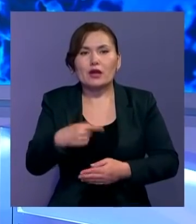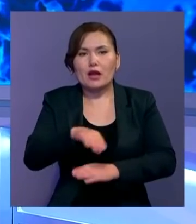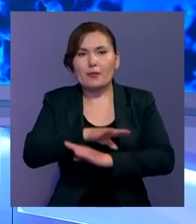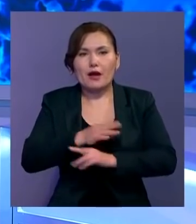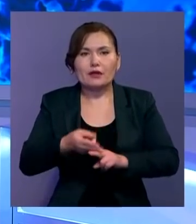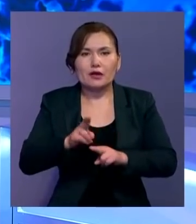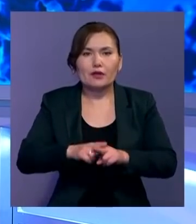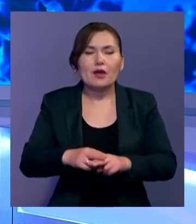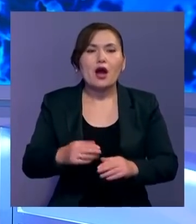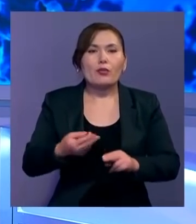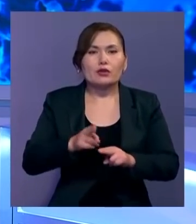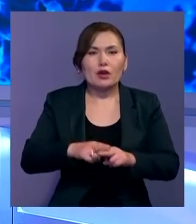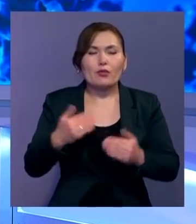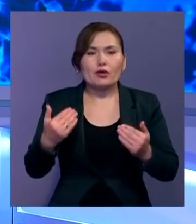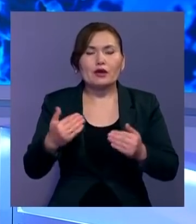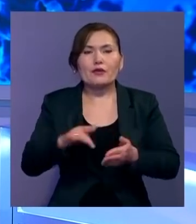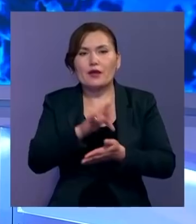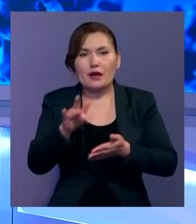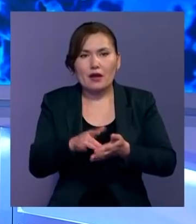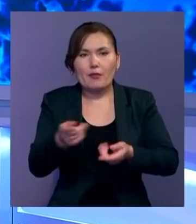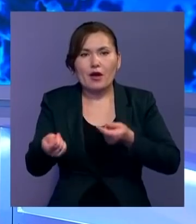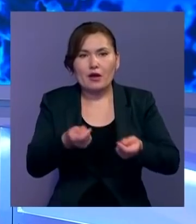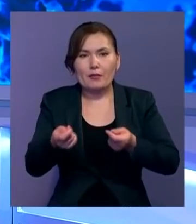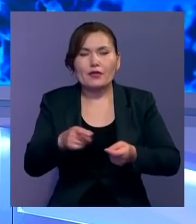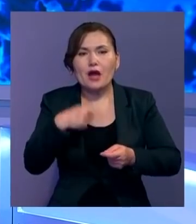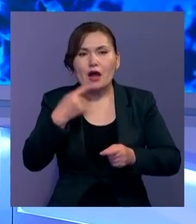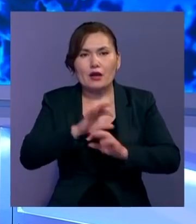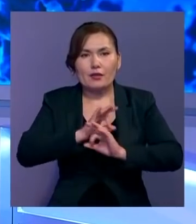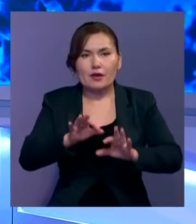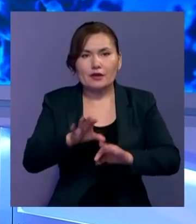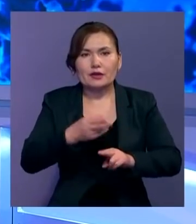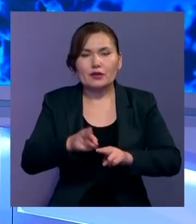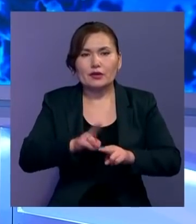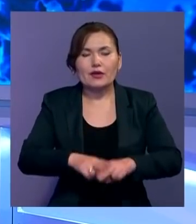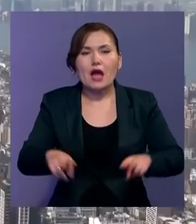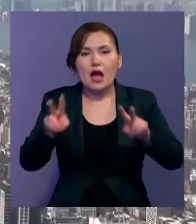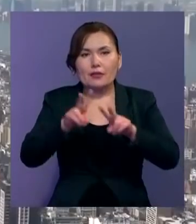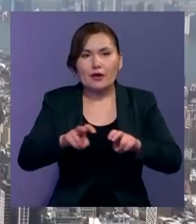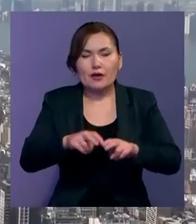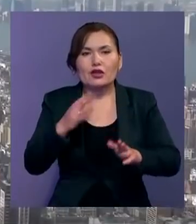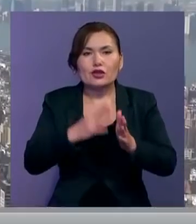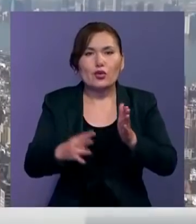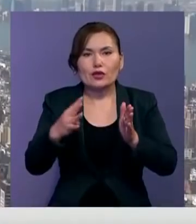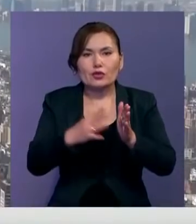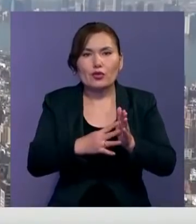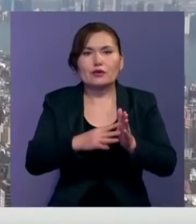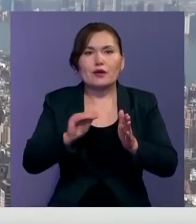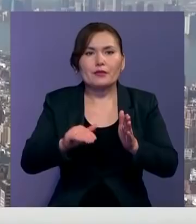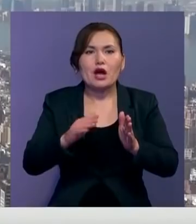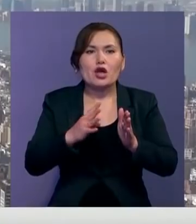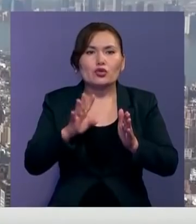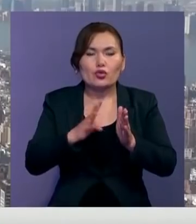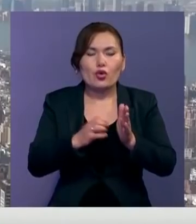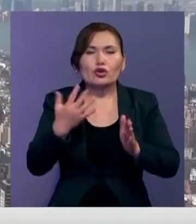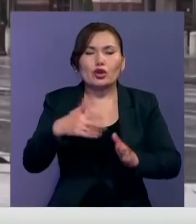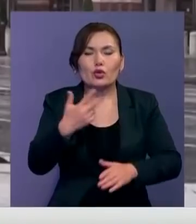Нью-Йорк қаласында тіркелген. Бұл туралы бүгін штат губернаторы Эндрю Куомо мәлімдеді. Тестілеуден өткен 99953